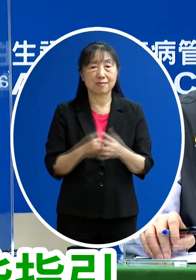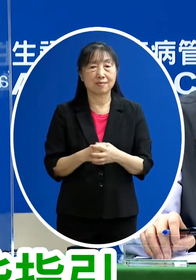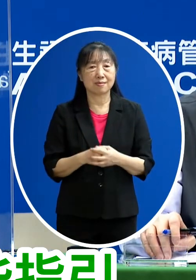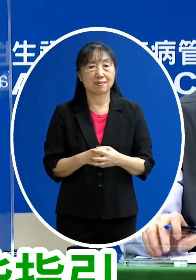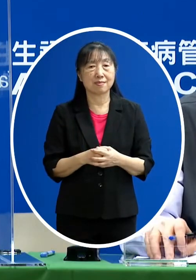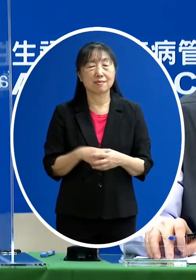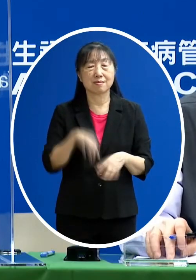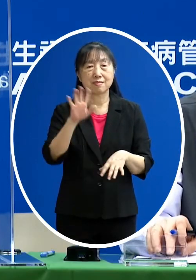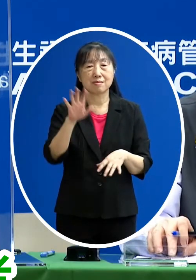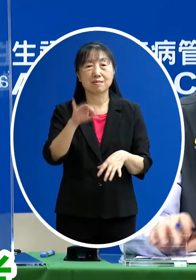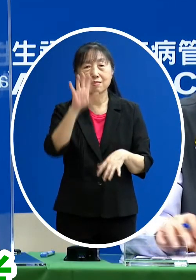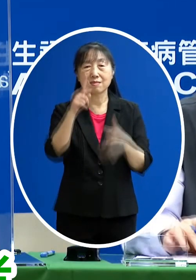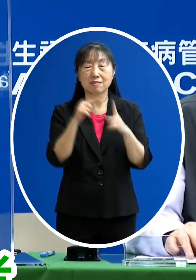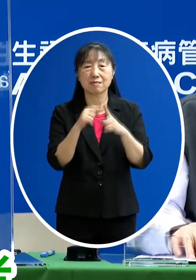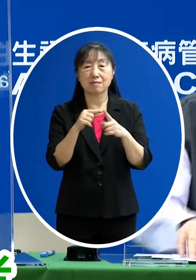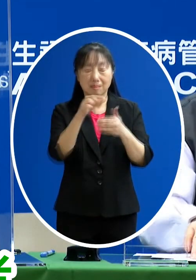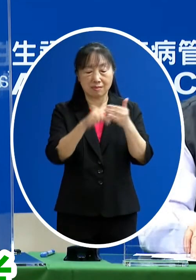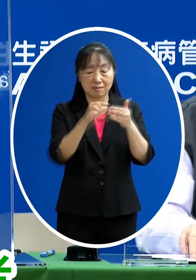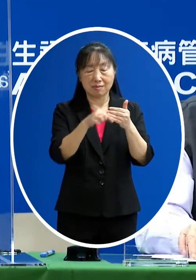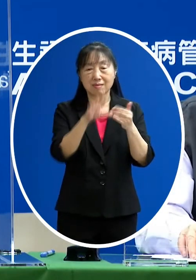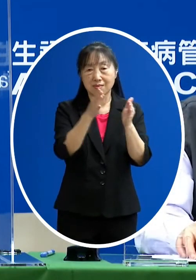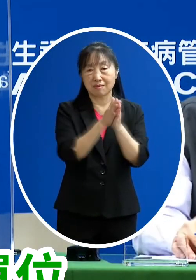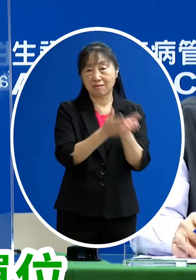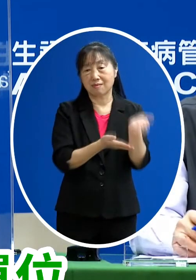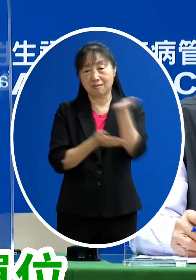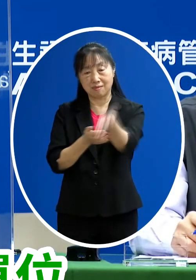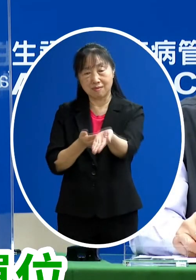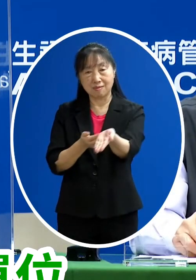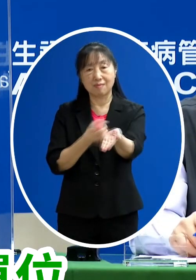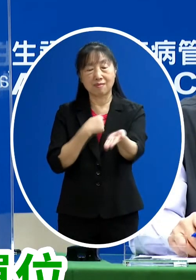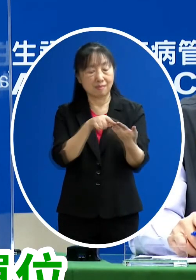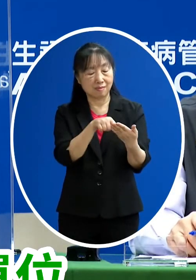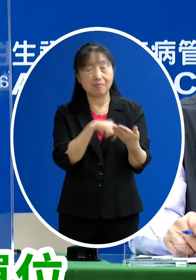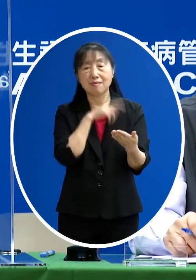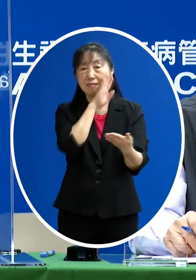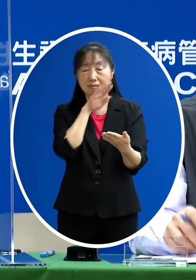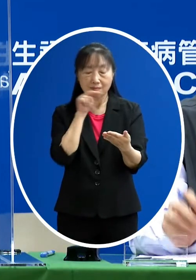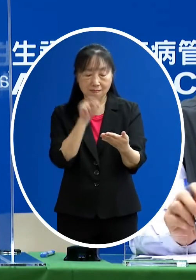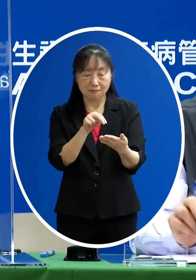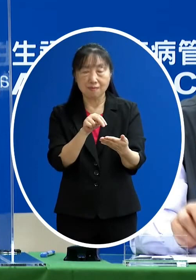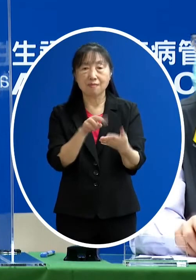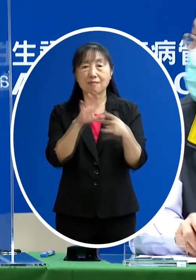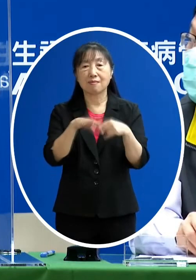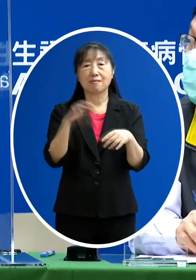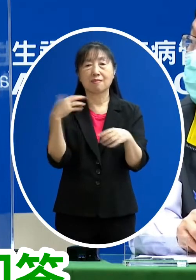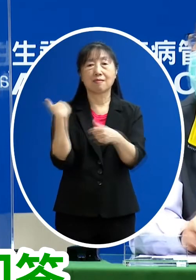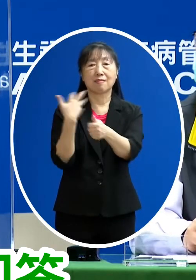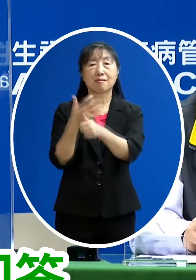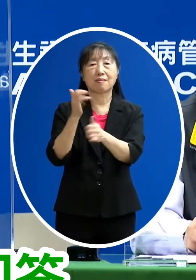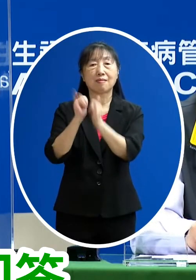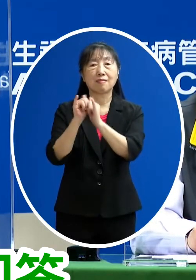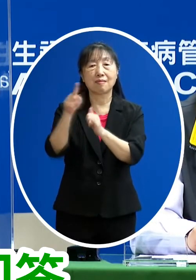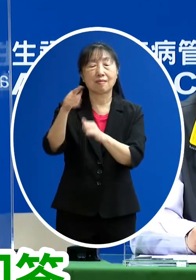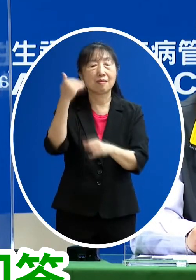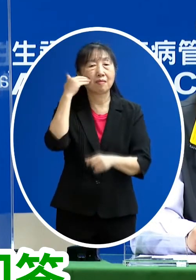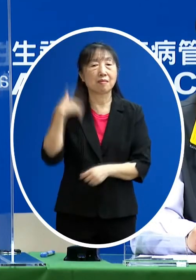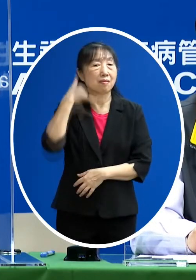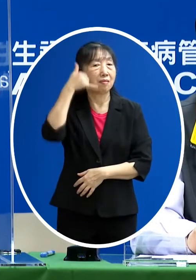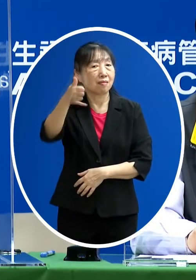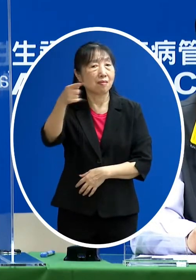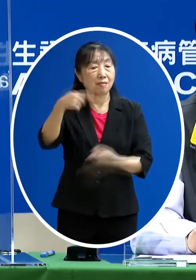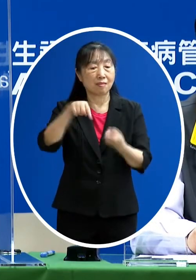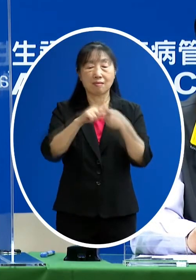就有一些指引让它可以做参考。要不然我一个民间单位来这边接电话，我到底怎么样来回